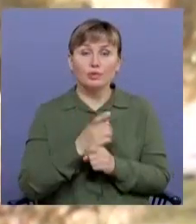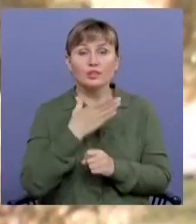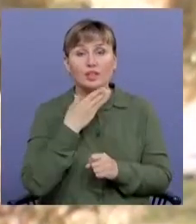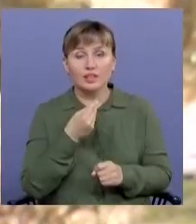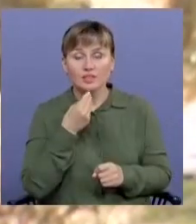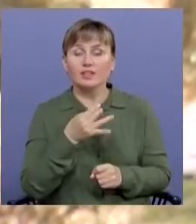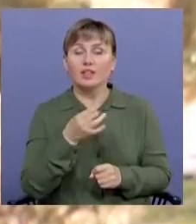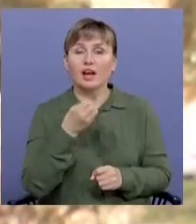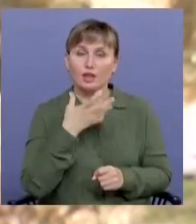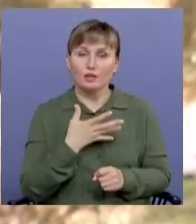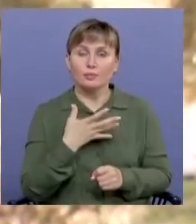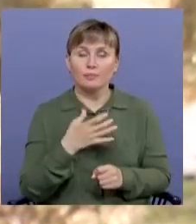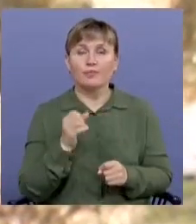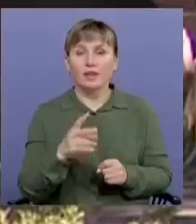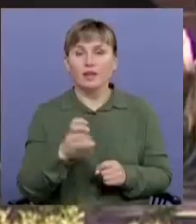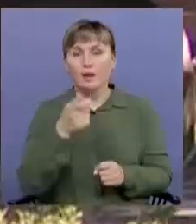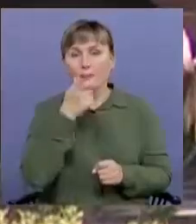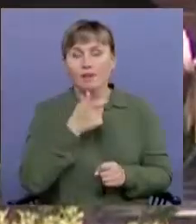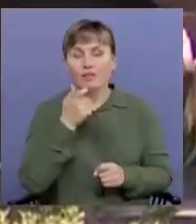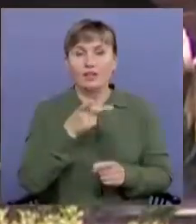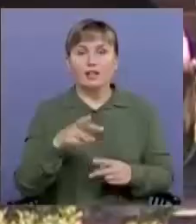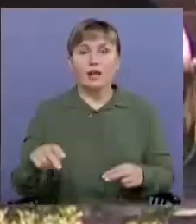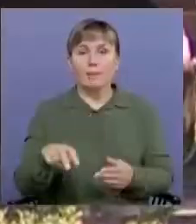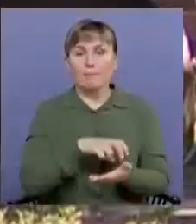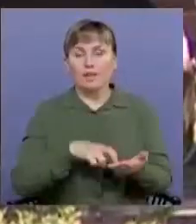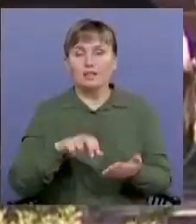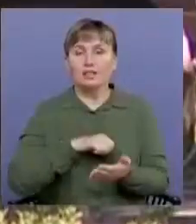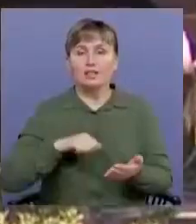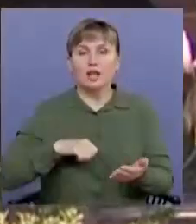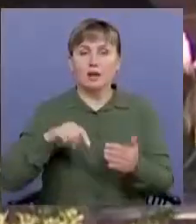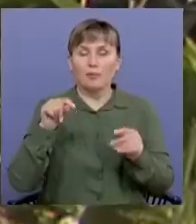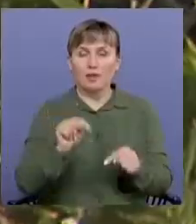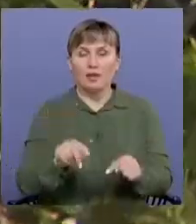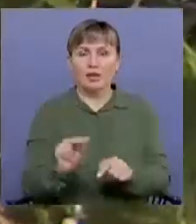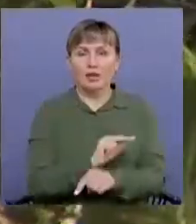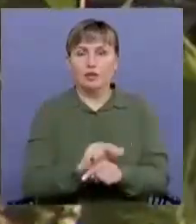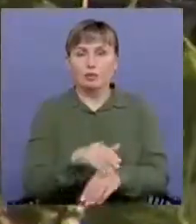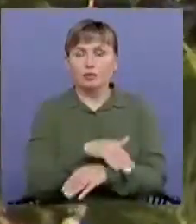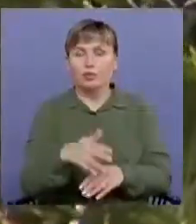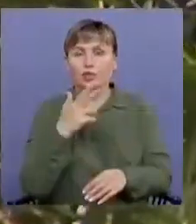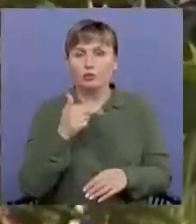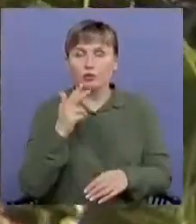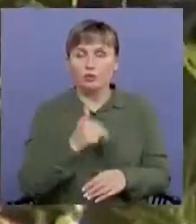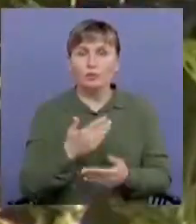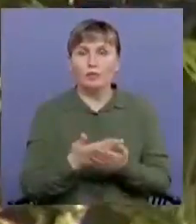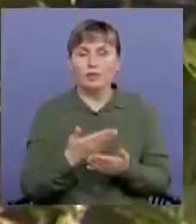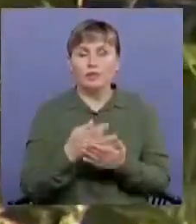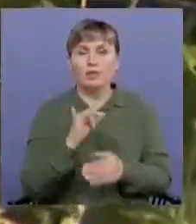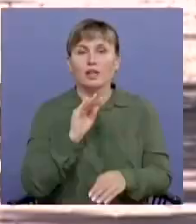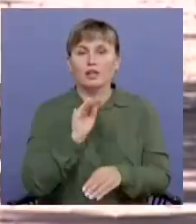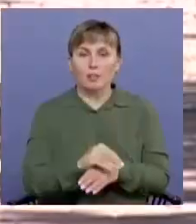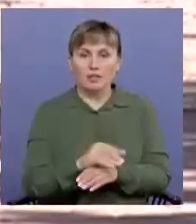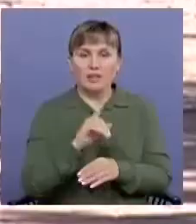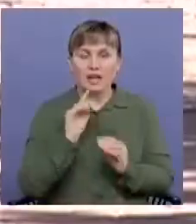хорошо, как на Панфилово. Для пеших мационов самое то, ведь реконструкция проспекта Достык предполагает и